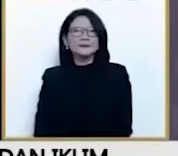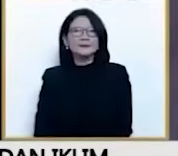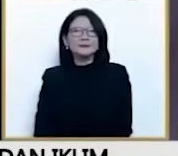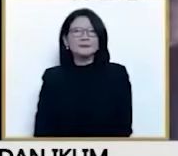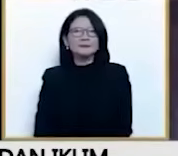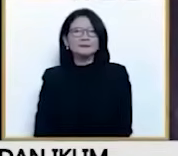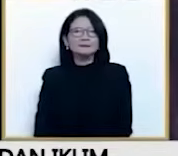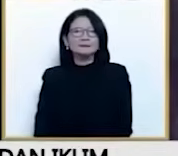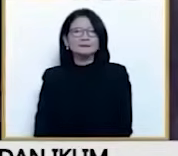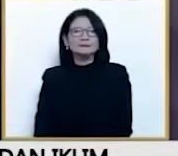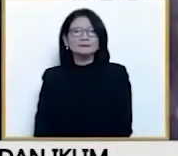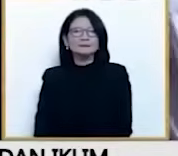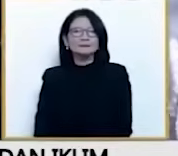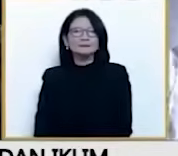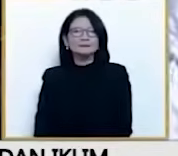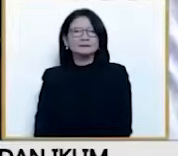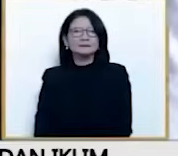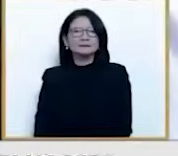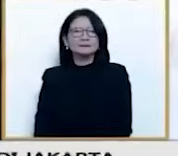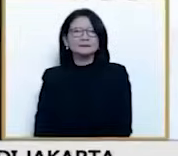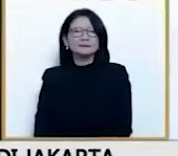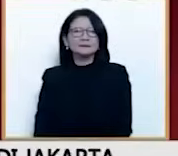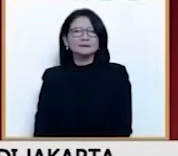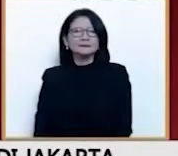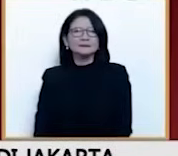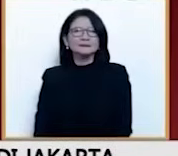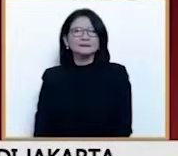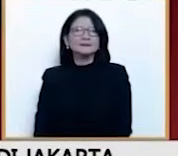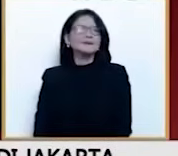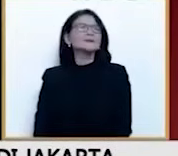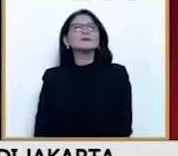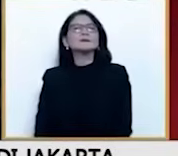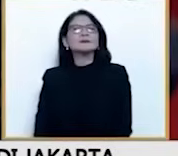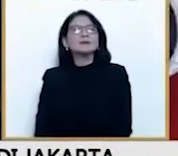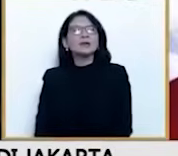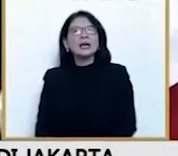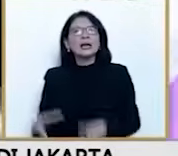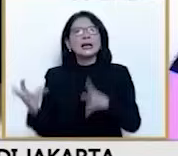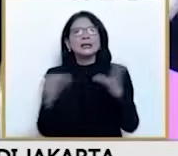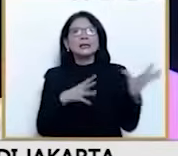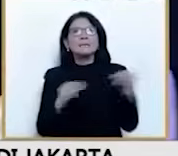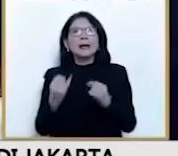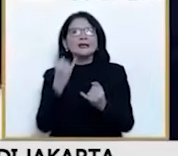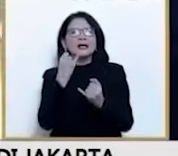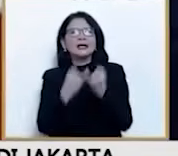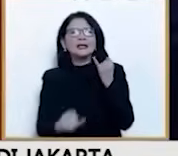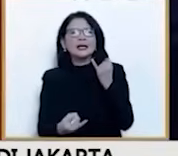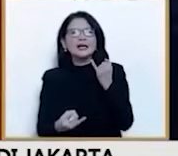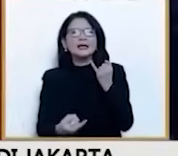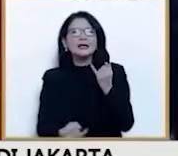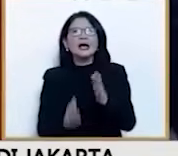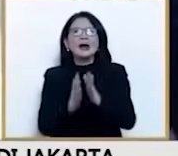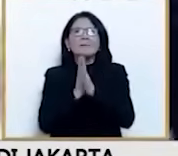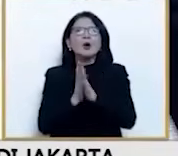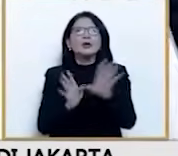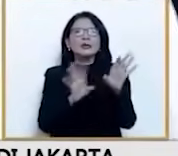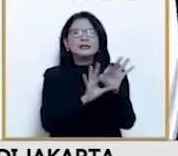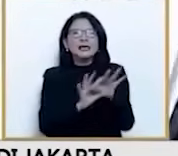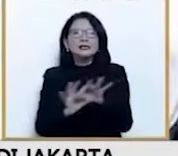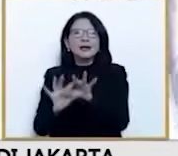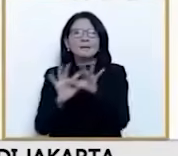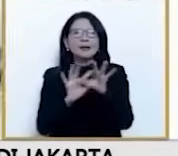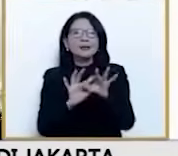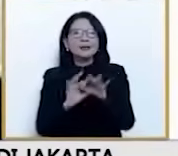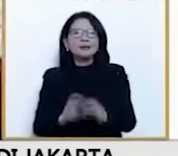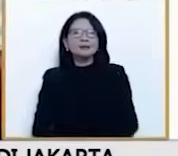Mohon tenang. Ya, ini sudah di penghujung debat, ini merupakan debat pamungkas, kami mohon kerjasamanya. Sekali lagi,